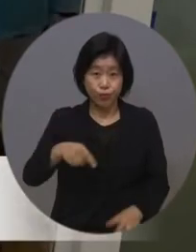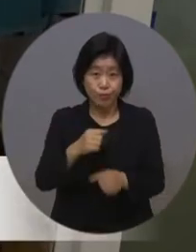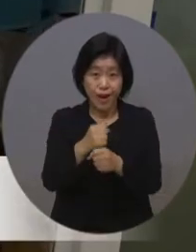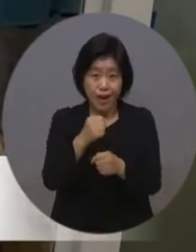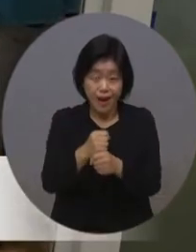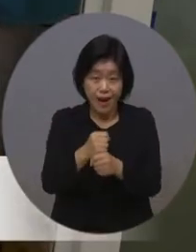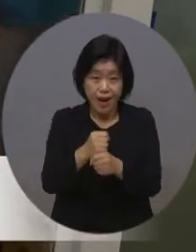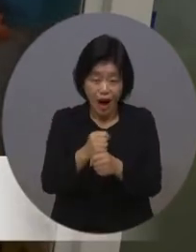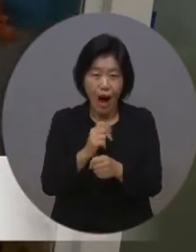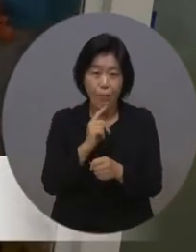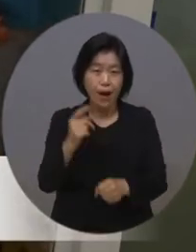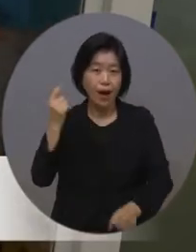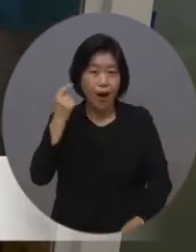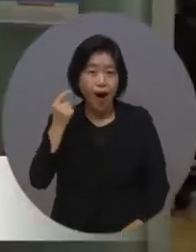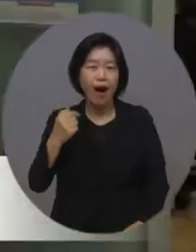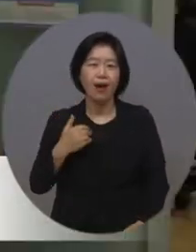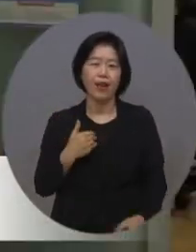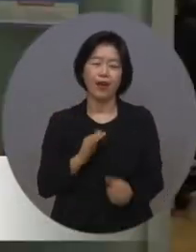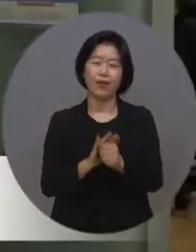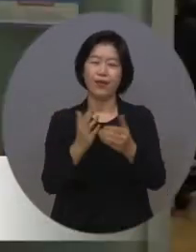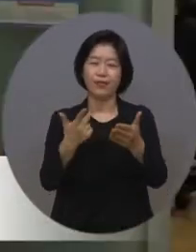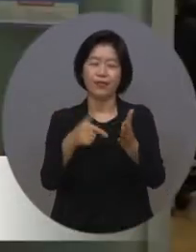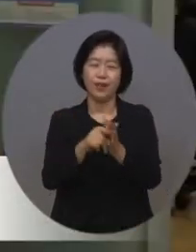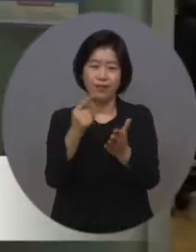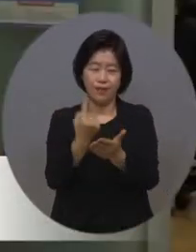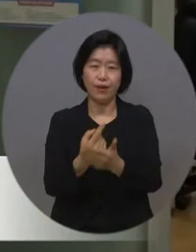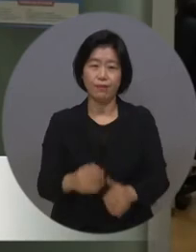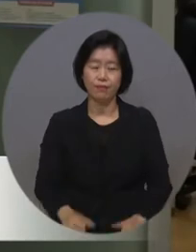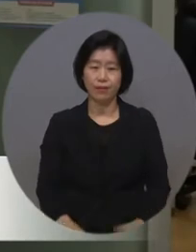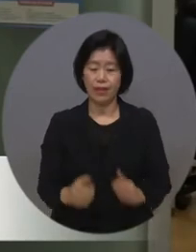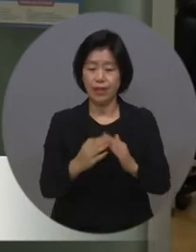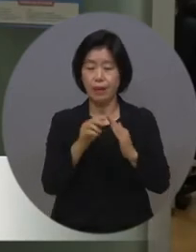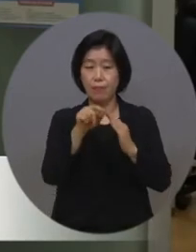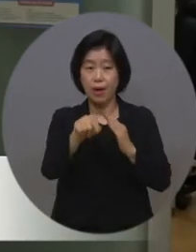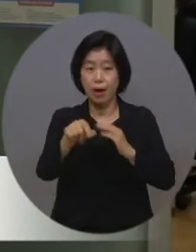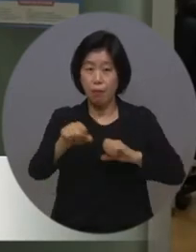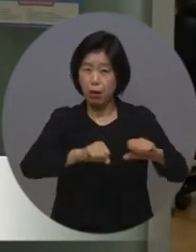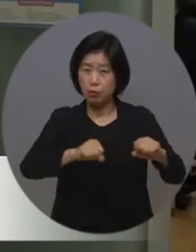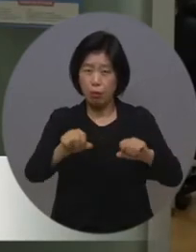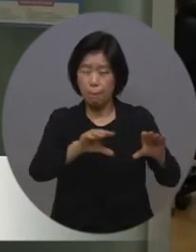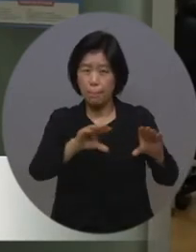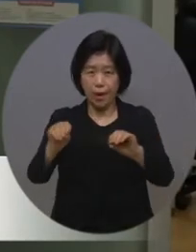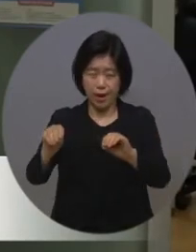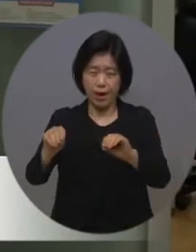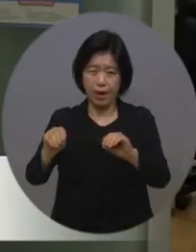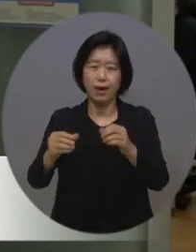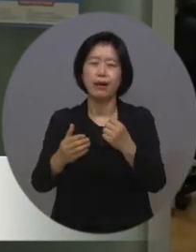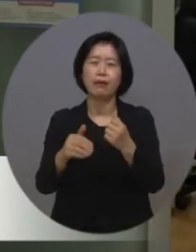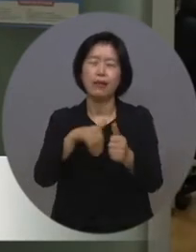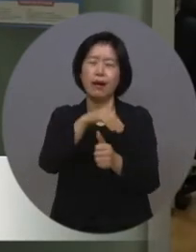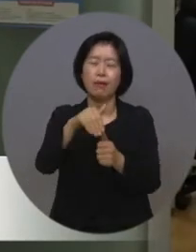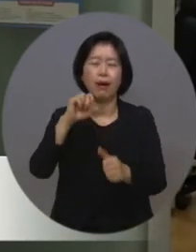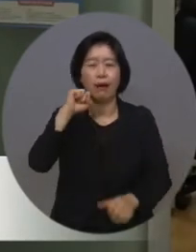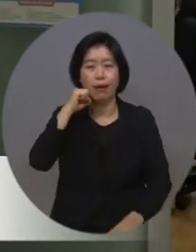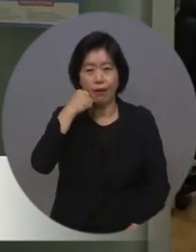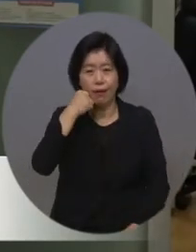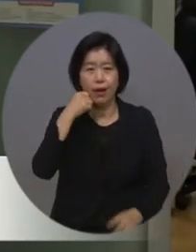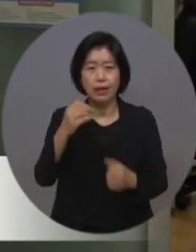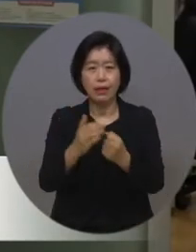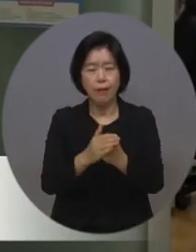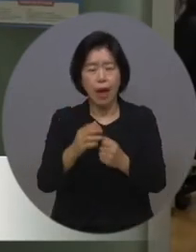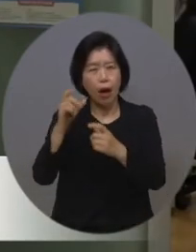제껴놓고 제가 여기 봉사에 왔습니다. 외부 활동이 전혀 할 수 없는 그런 상황 속에서 고민을